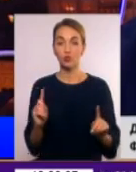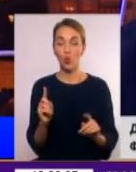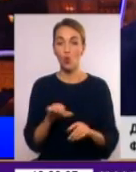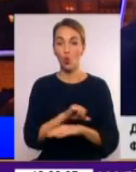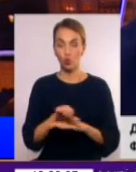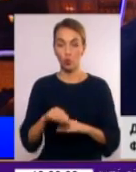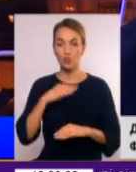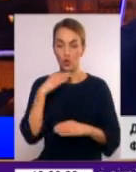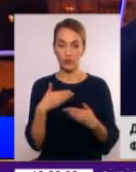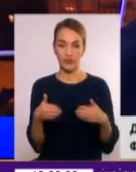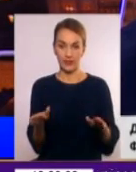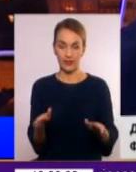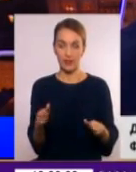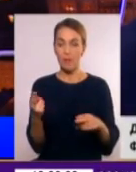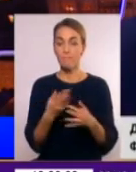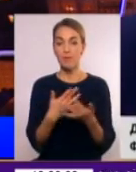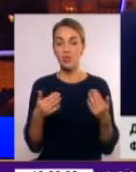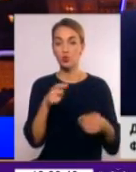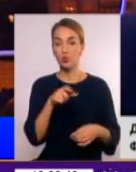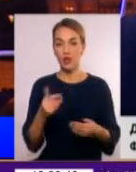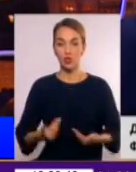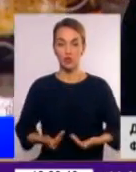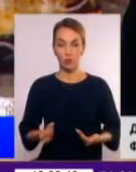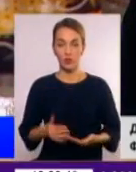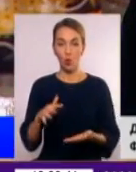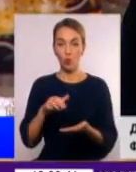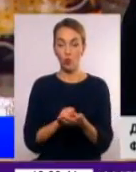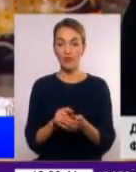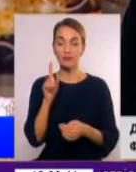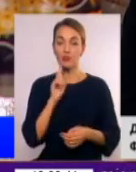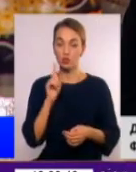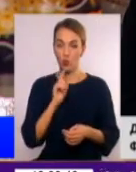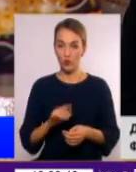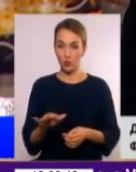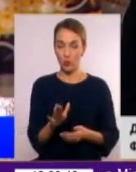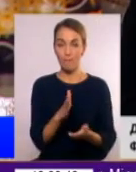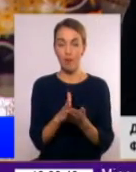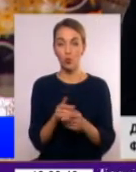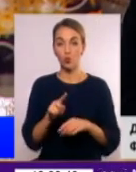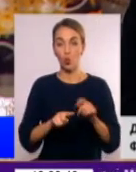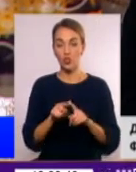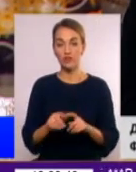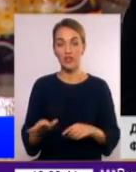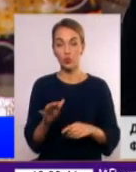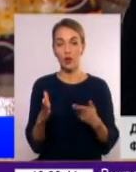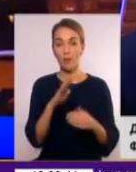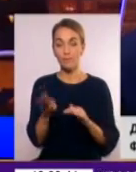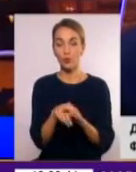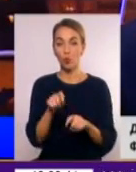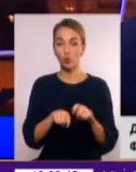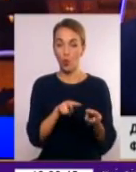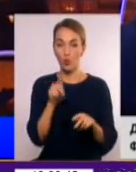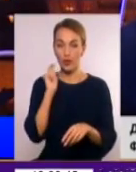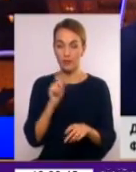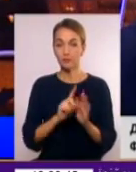кордон достатньо відкритий, да, безліч людей живуть на окупованій тимчасово території, мають родичів на території, яка підконтрольна Україні,